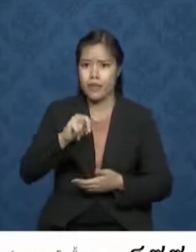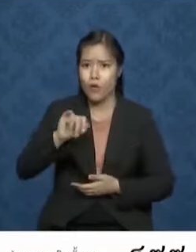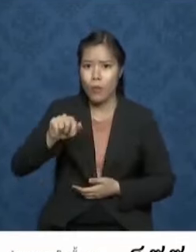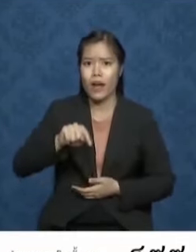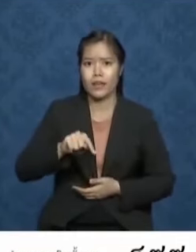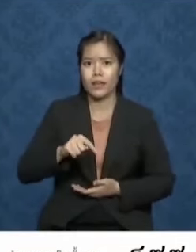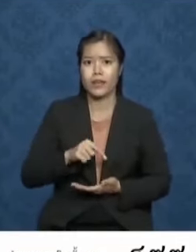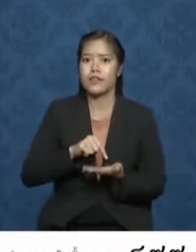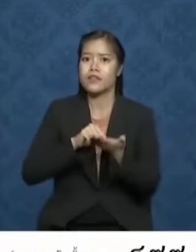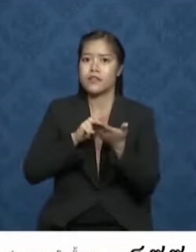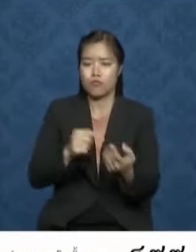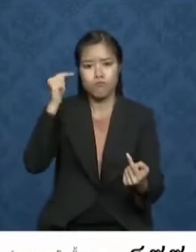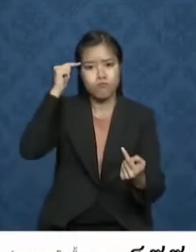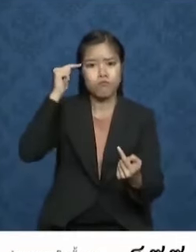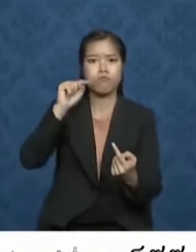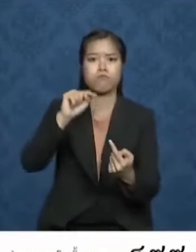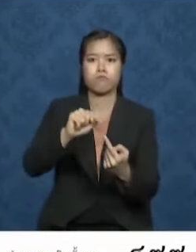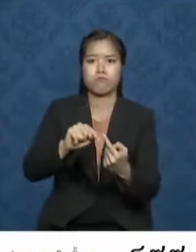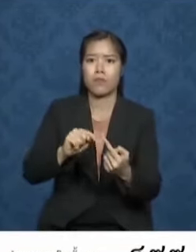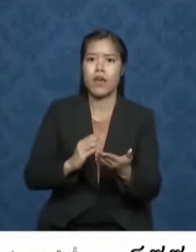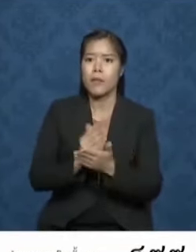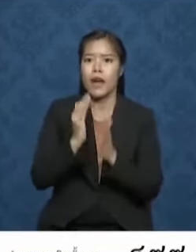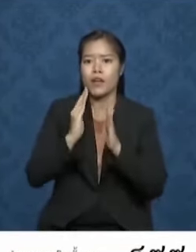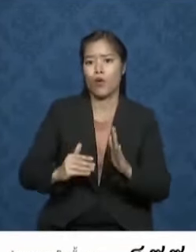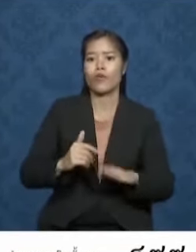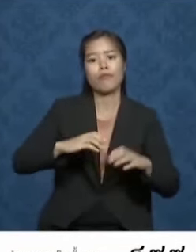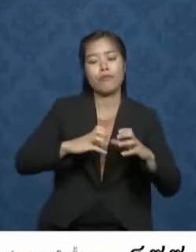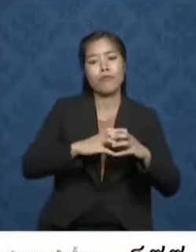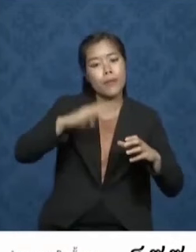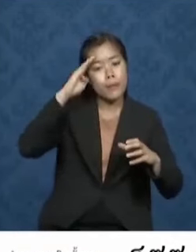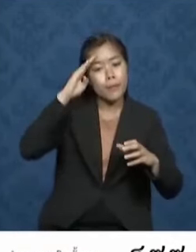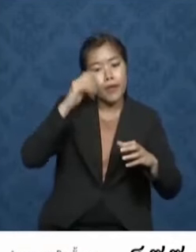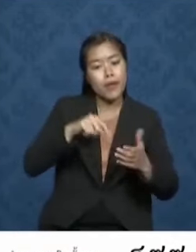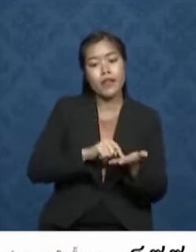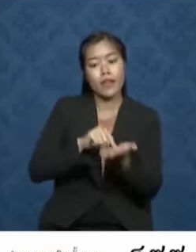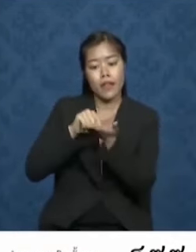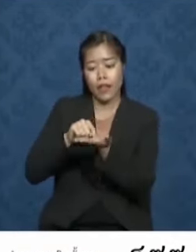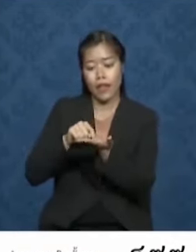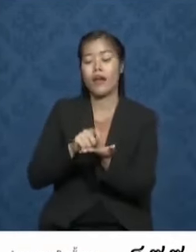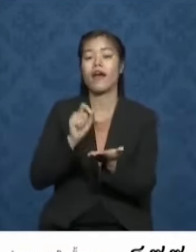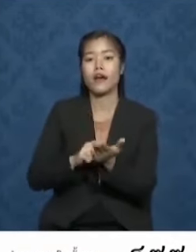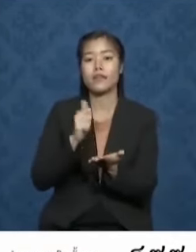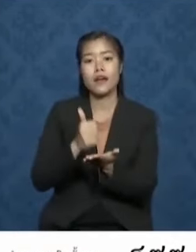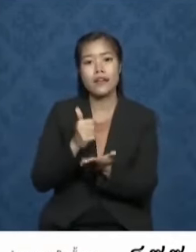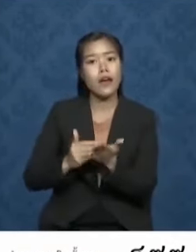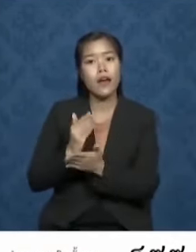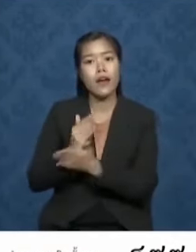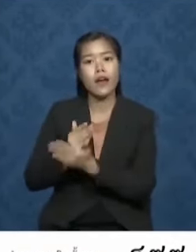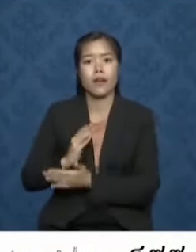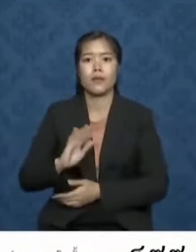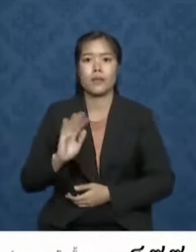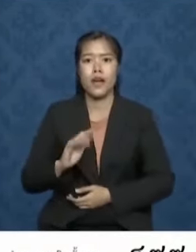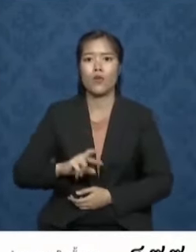ใช่ปล่อยให้กองทัพจัดการกันเองเสนอมาอย่างไรท่านก็ Say Yesอย่าให้รัฐมนตรีเป็นแค่ตรา